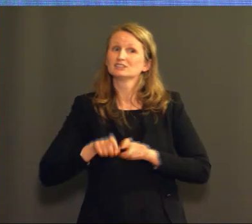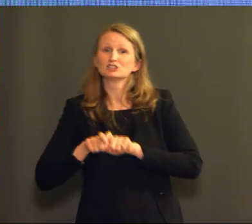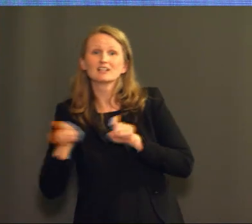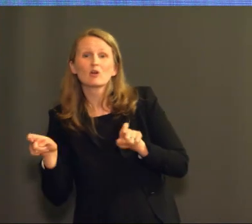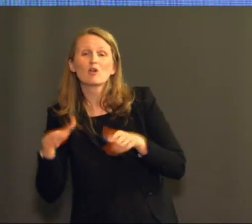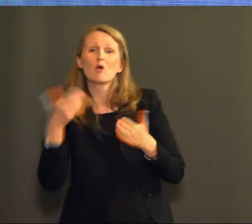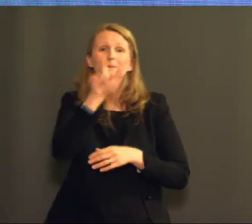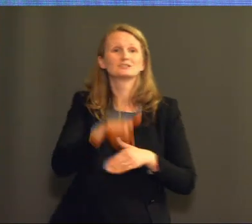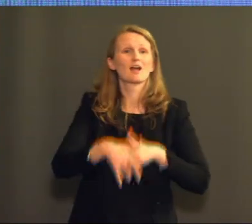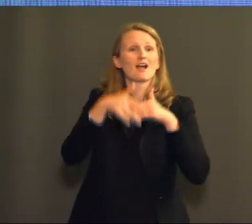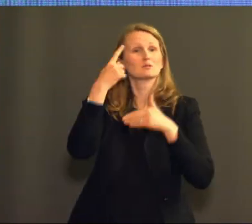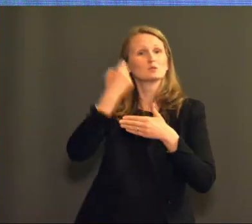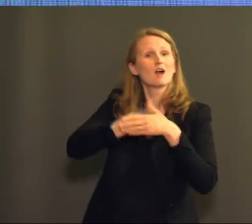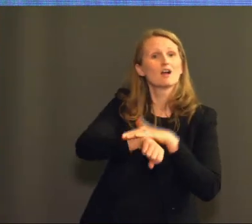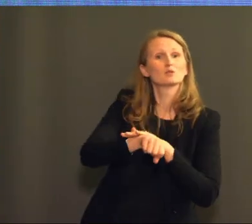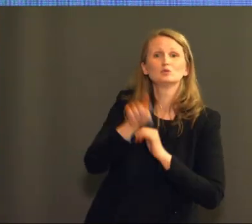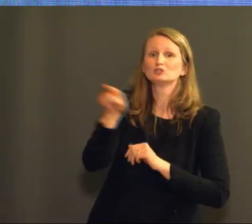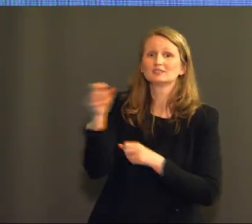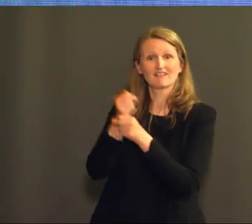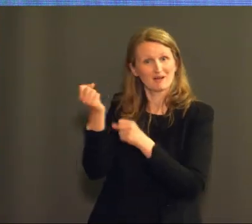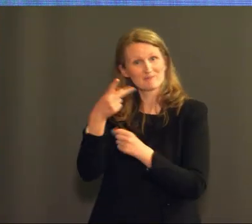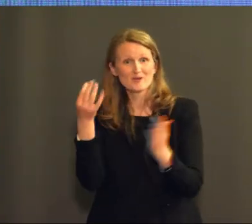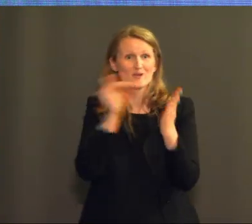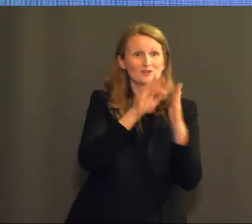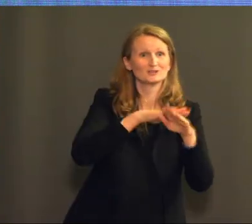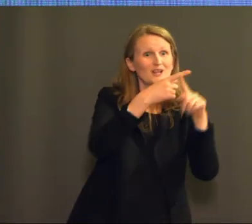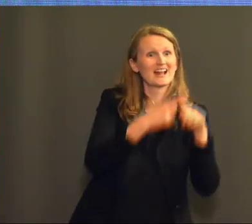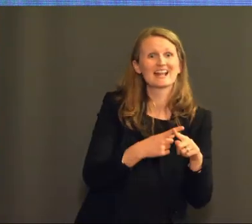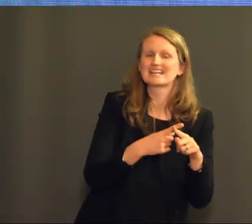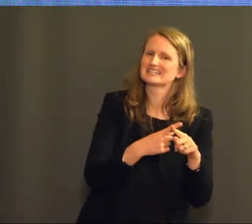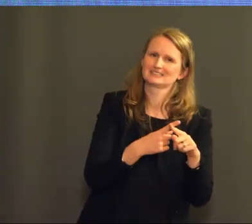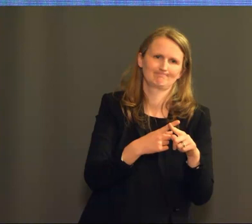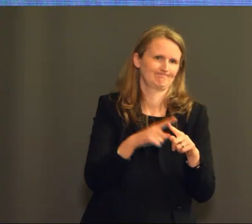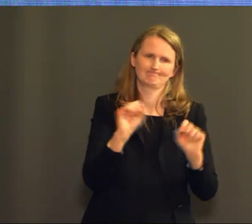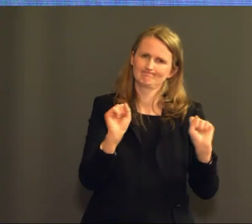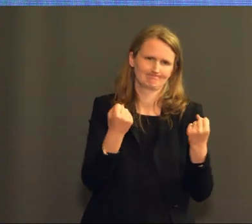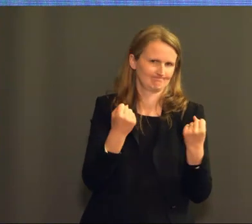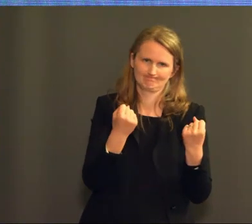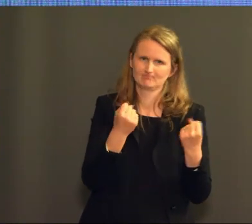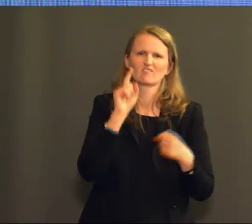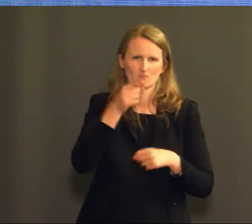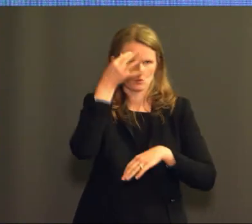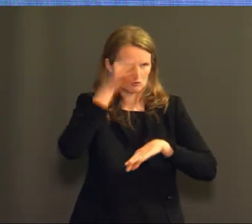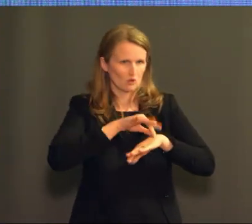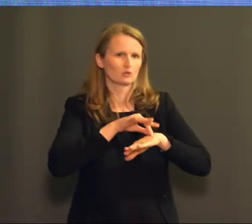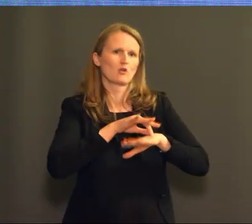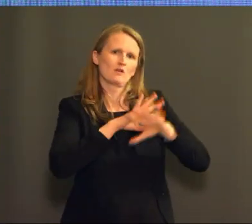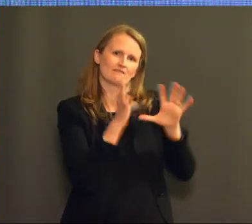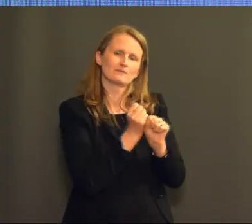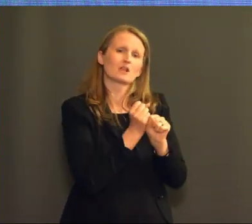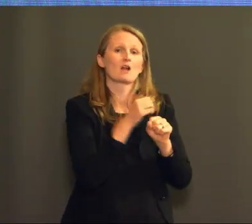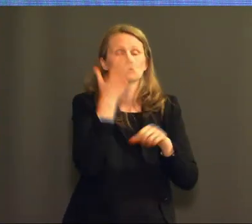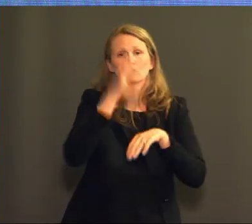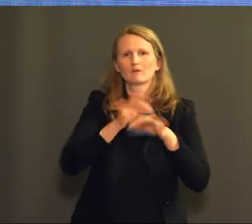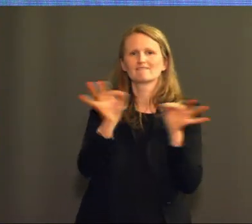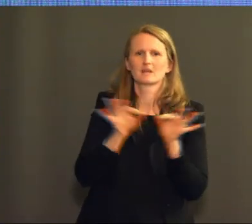Les vaccins contre la COVID-19 sont-ils sûrs pour les femmes enceintes et leurs futurs enfants?